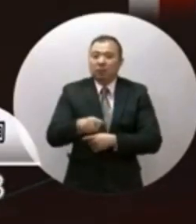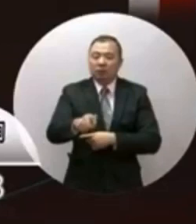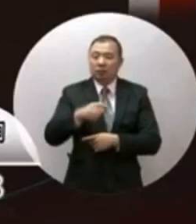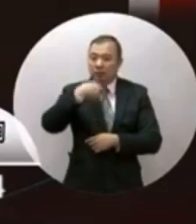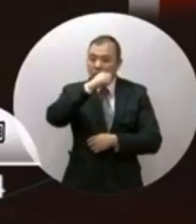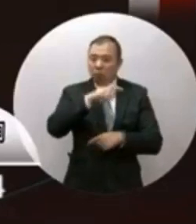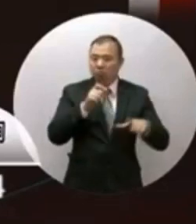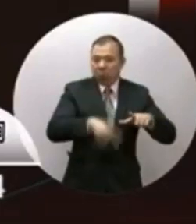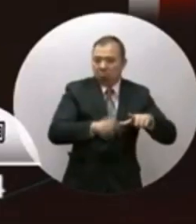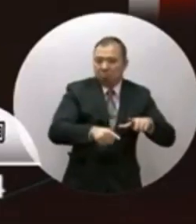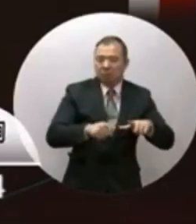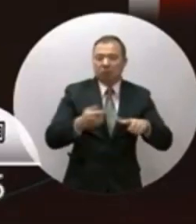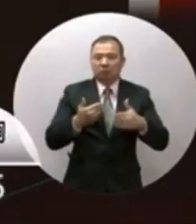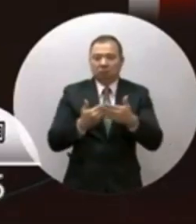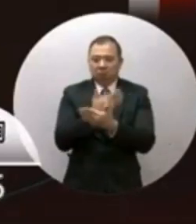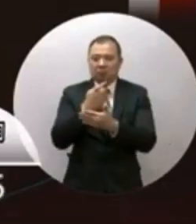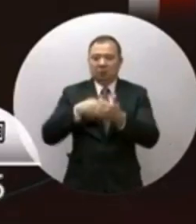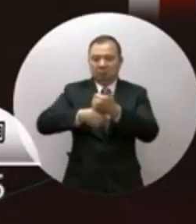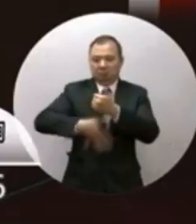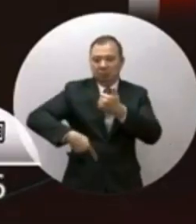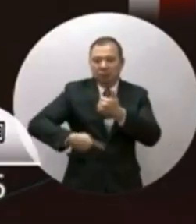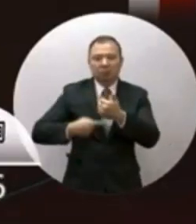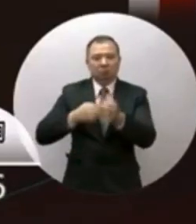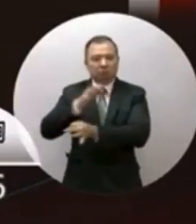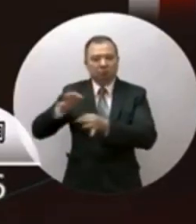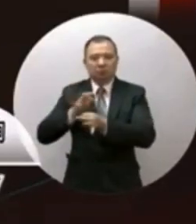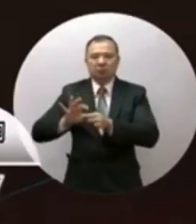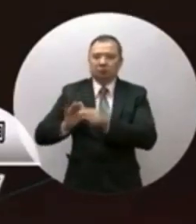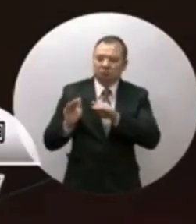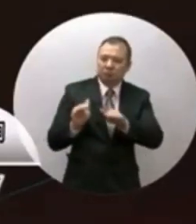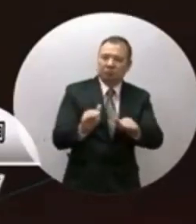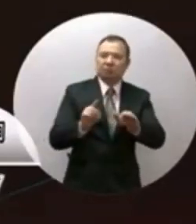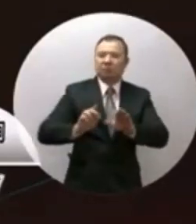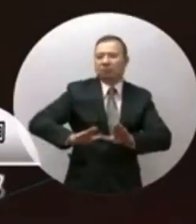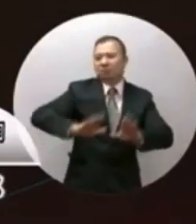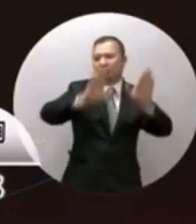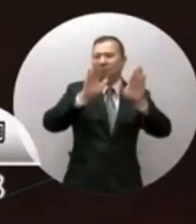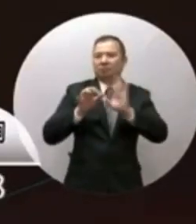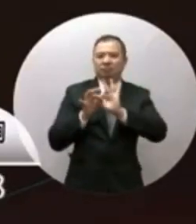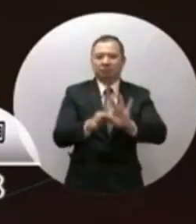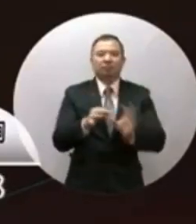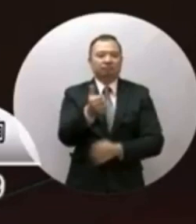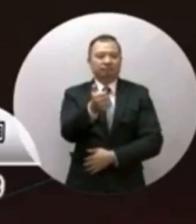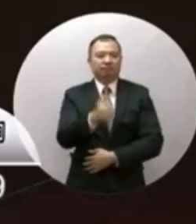业经济能够稳健发展。谢谢。